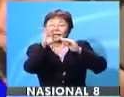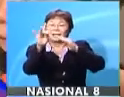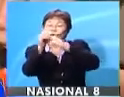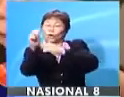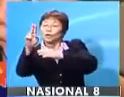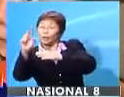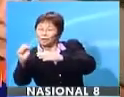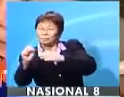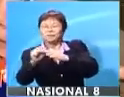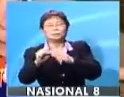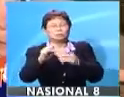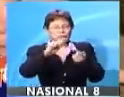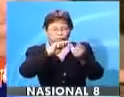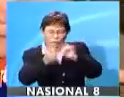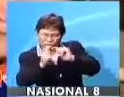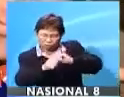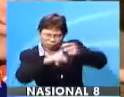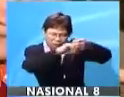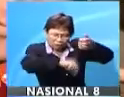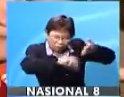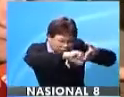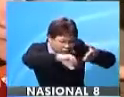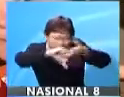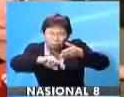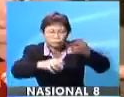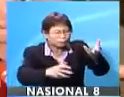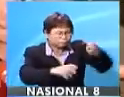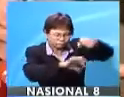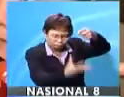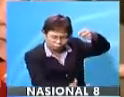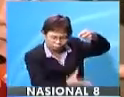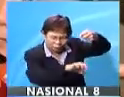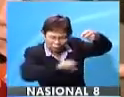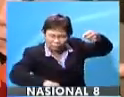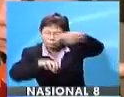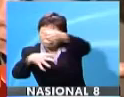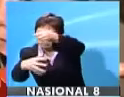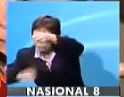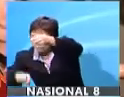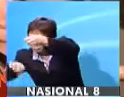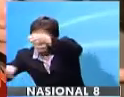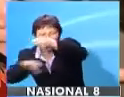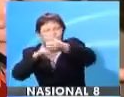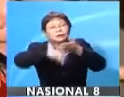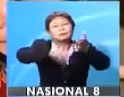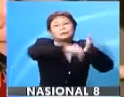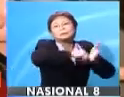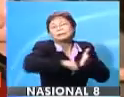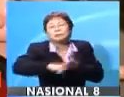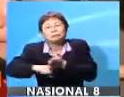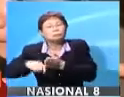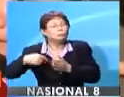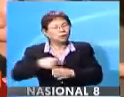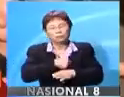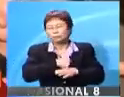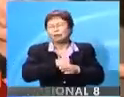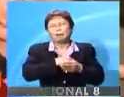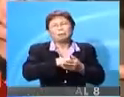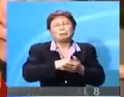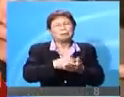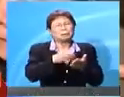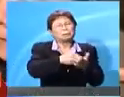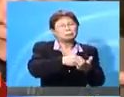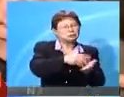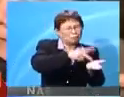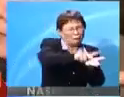budget again. We have to cut here and there because we cannot go beyond 3.2% in terms of our deficit. And we cannot